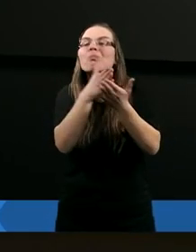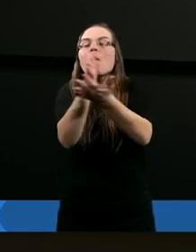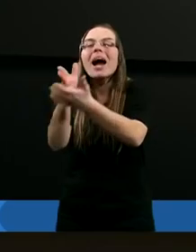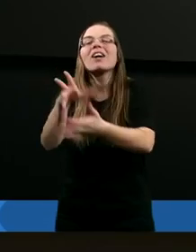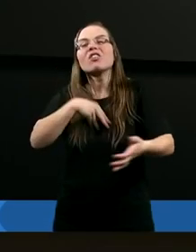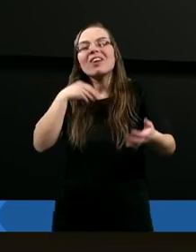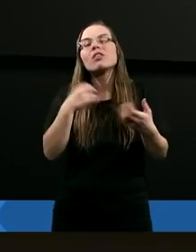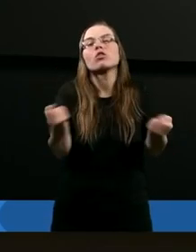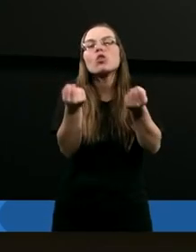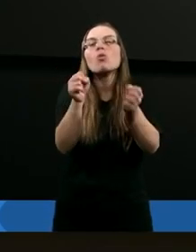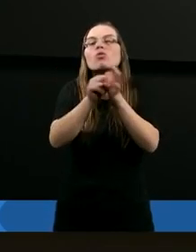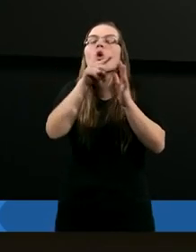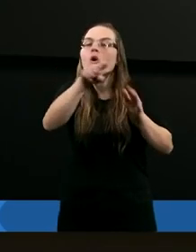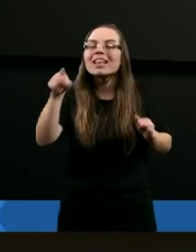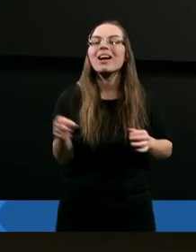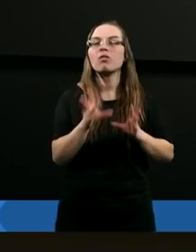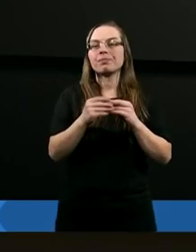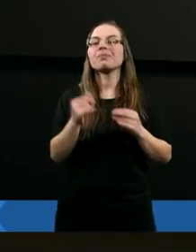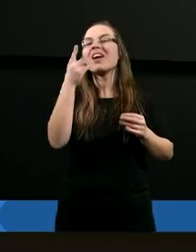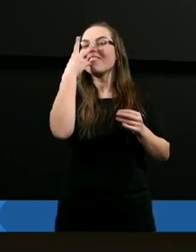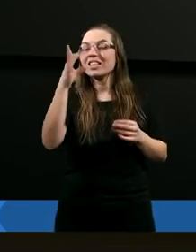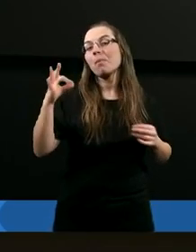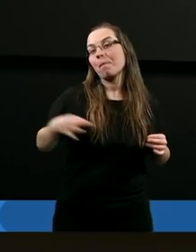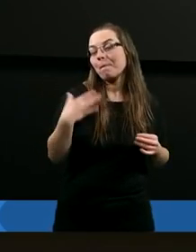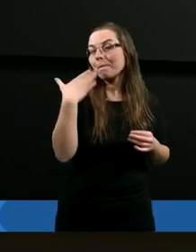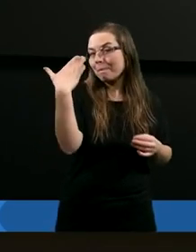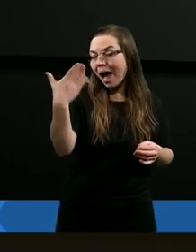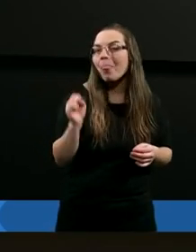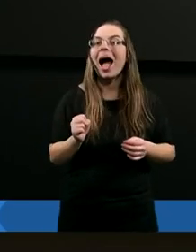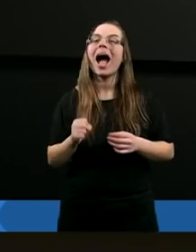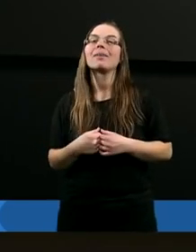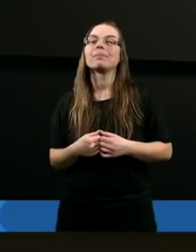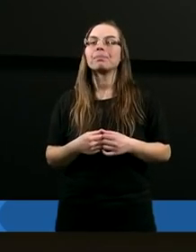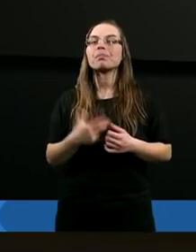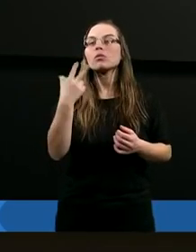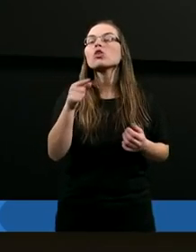następował? Bo jeśli bez tego nie ujrzymy Pana, no to